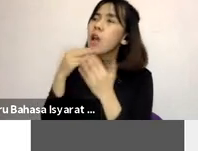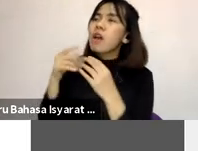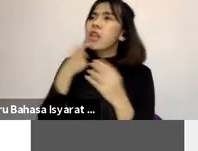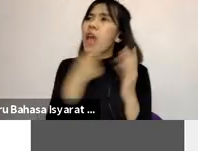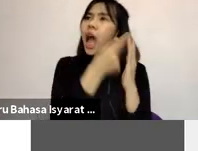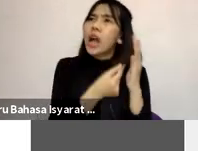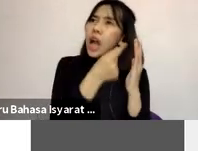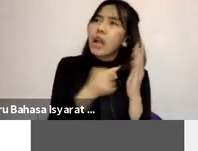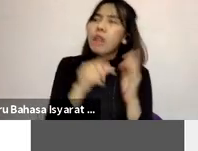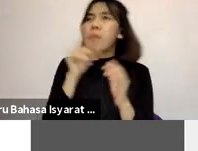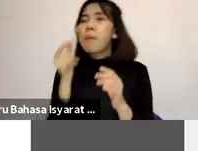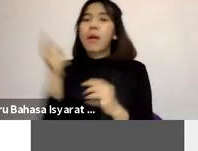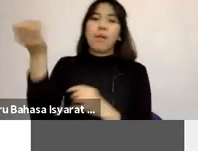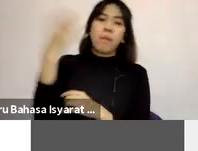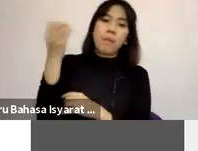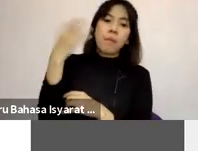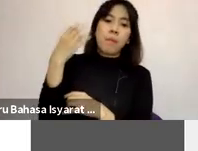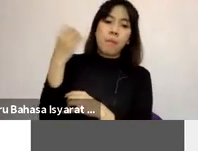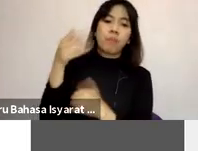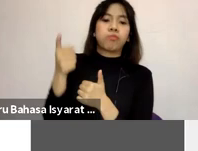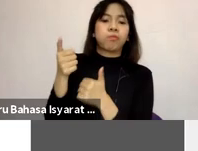pemenuhan hak difable